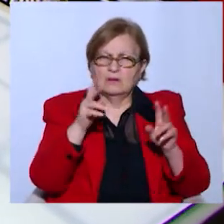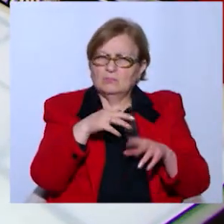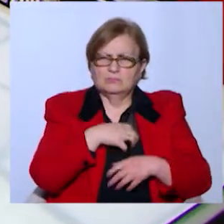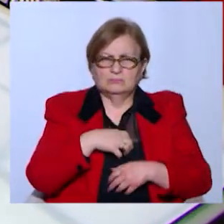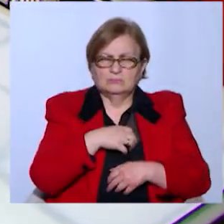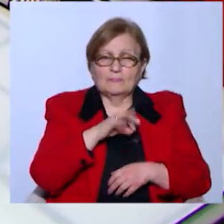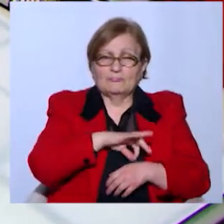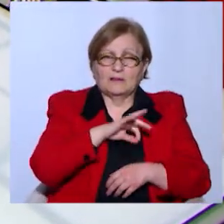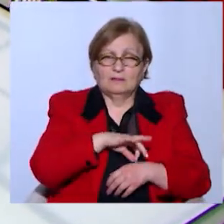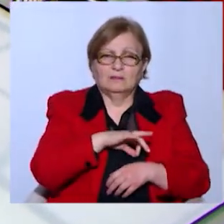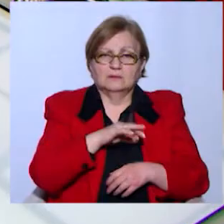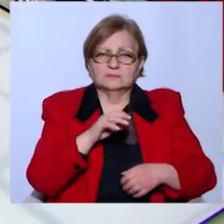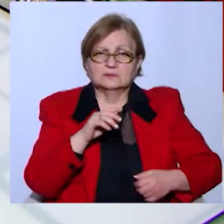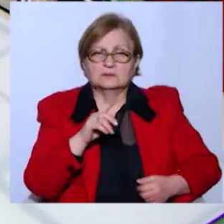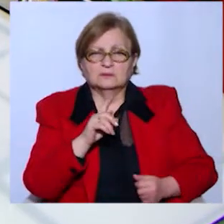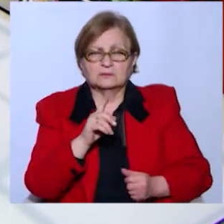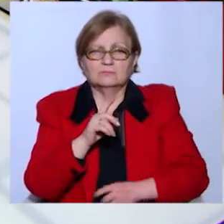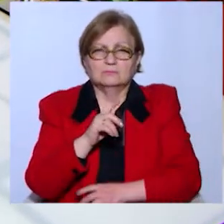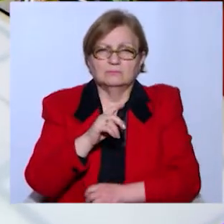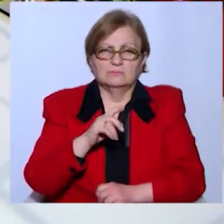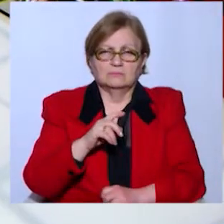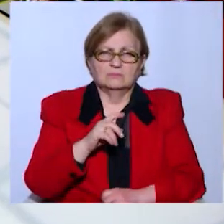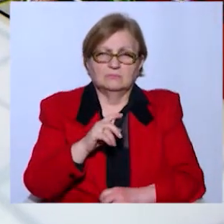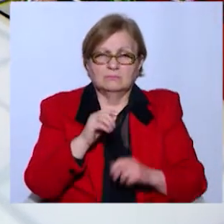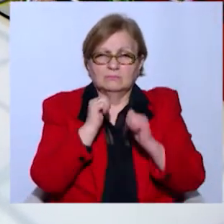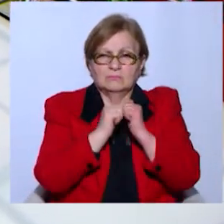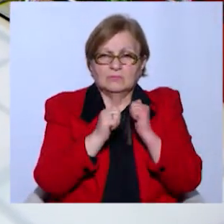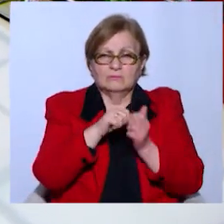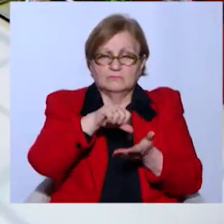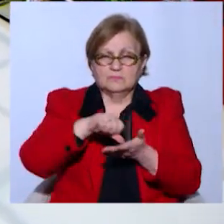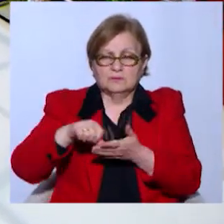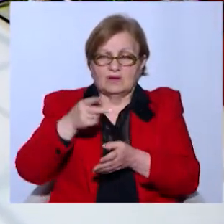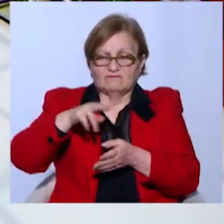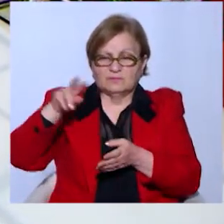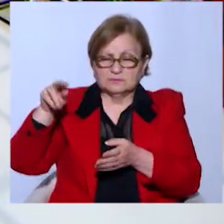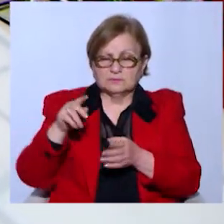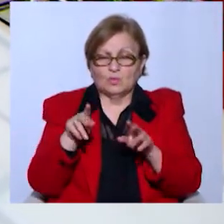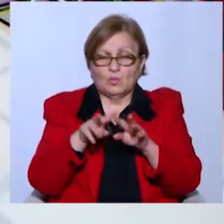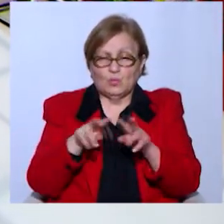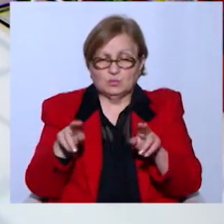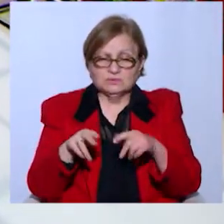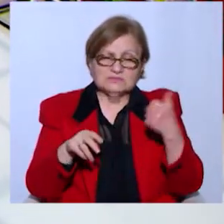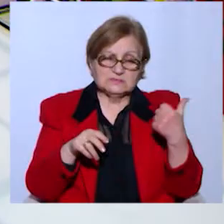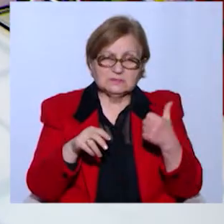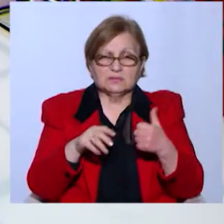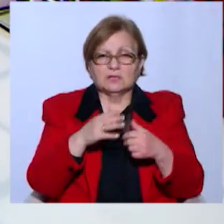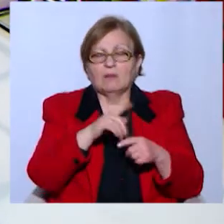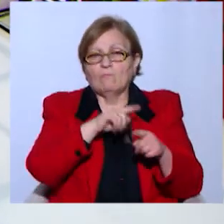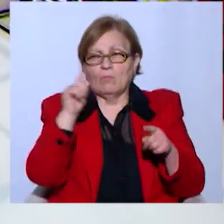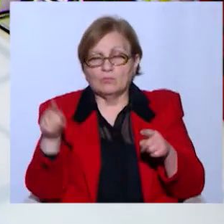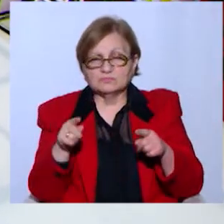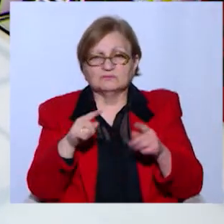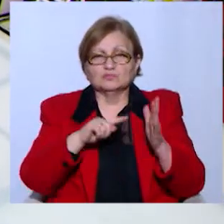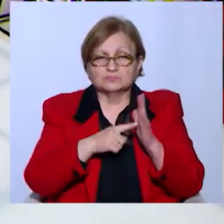ხშირად გამოყენებადი თვისება არის, რომ ყოველი წევრის კვადრატი უდრის წინა და მომდევნო წევრების ნამრავლს და